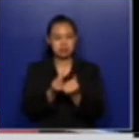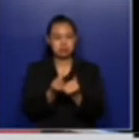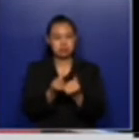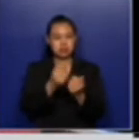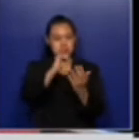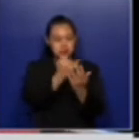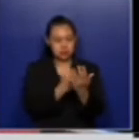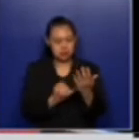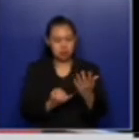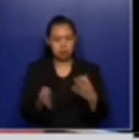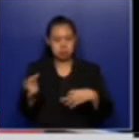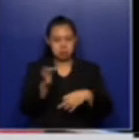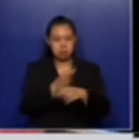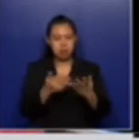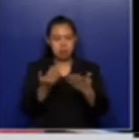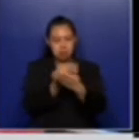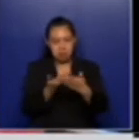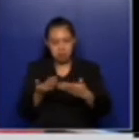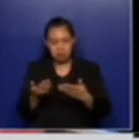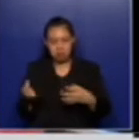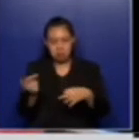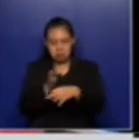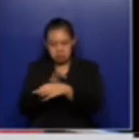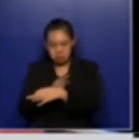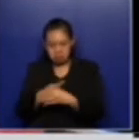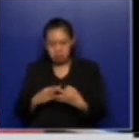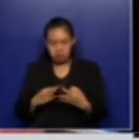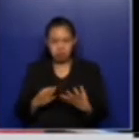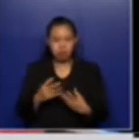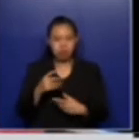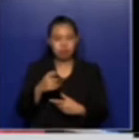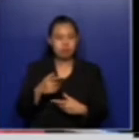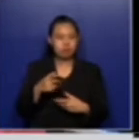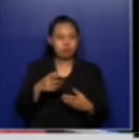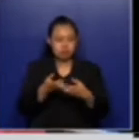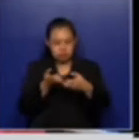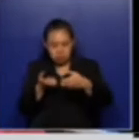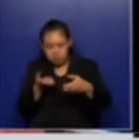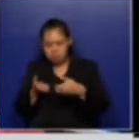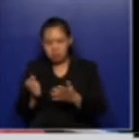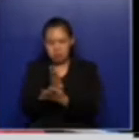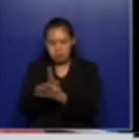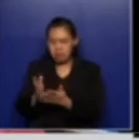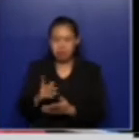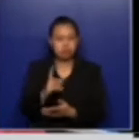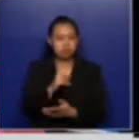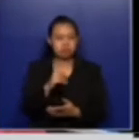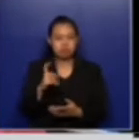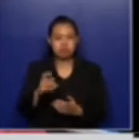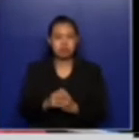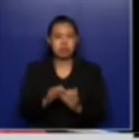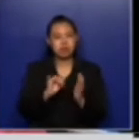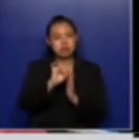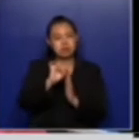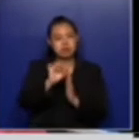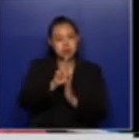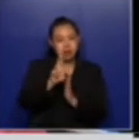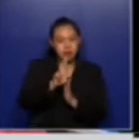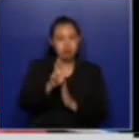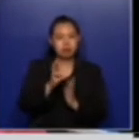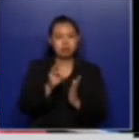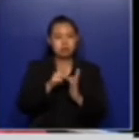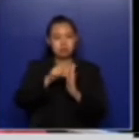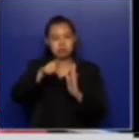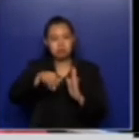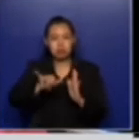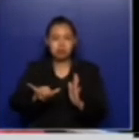ดนี่ซ้ำซ้อนกันไปหมดเราก็ไม่แยกไม่ออกว่างบประมาณตรงนี้จังหวัดเชียงรายได้เท่าไหร่จังหวัดลำปางเท่าไหร่พะเยาเท่าไ